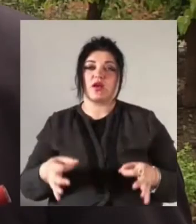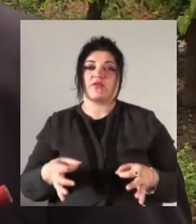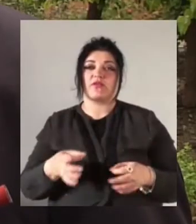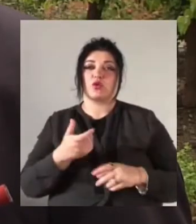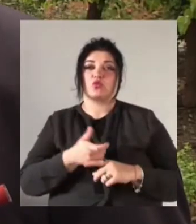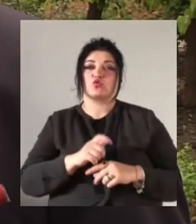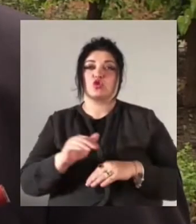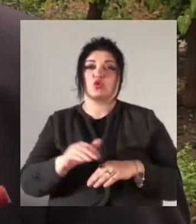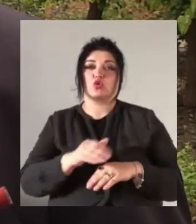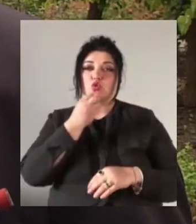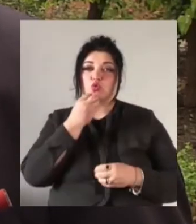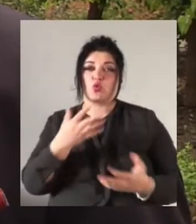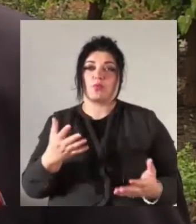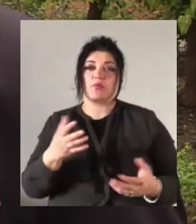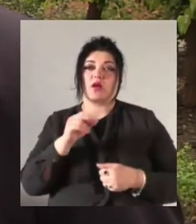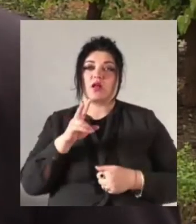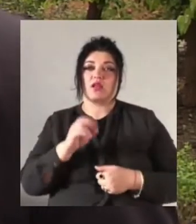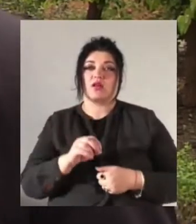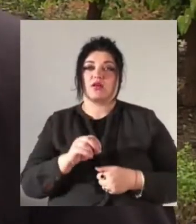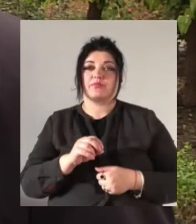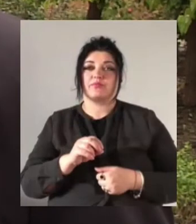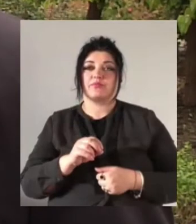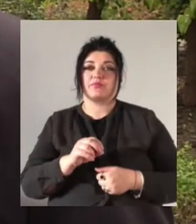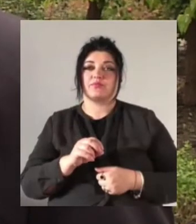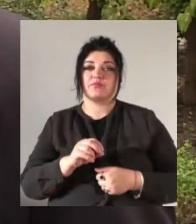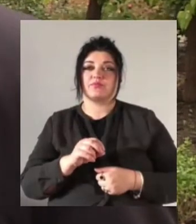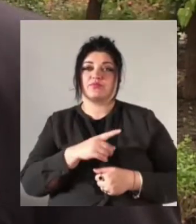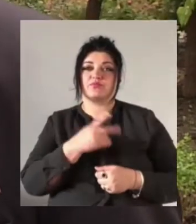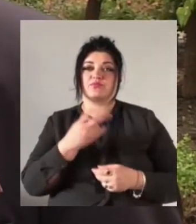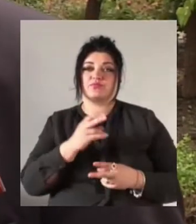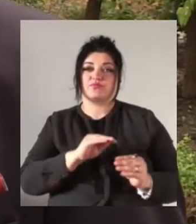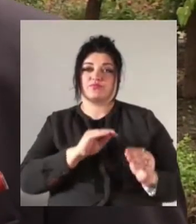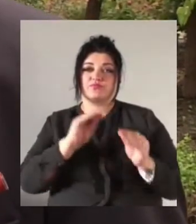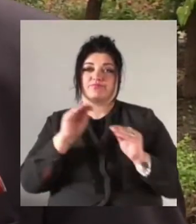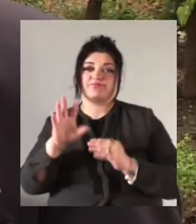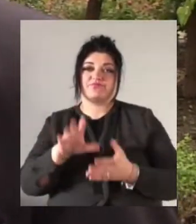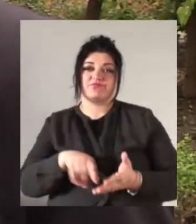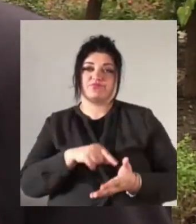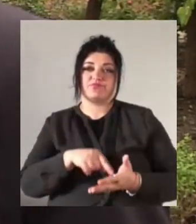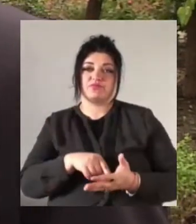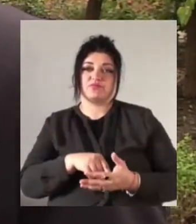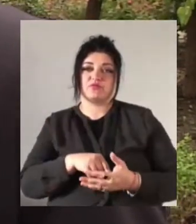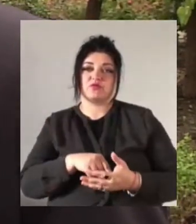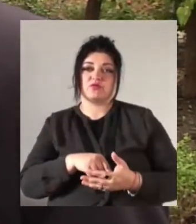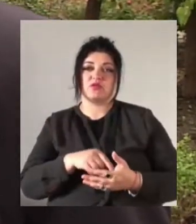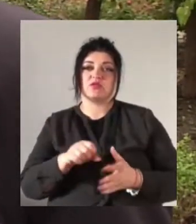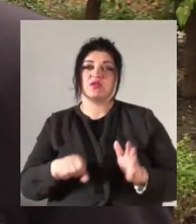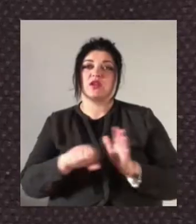Одеса дала величезну кількість бійців сучасної війни, загинуло більше 100